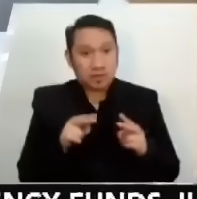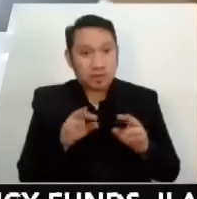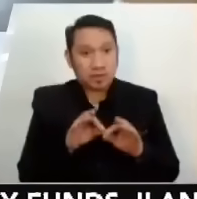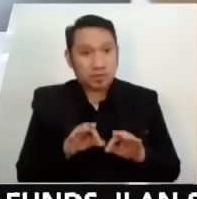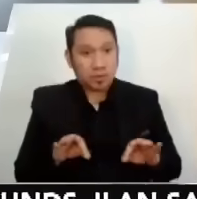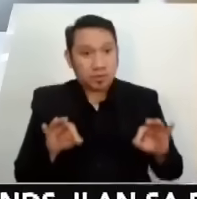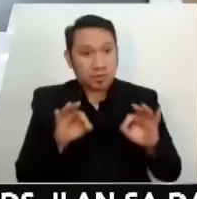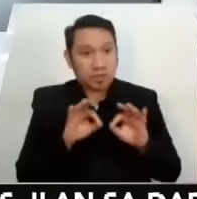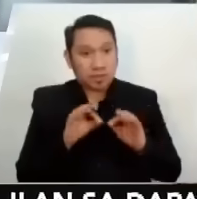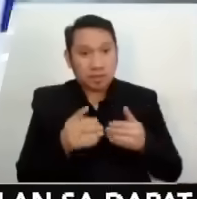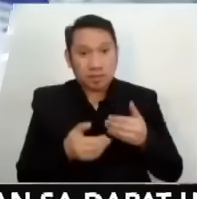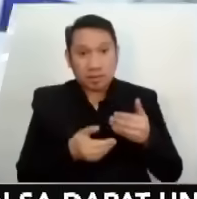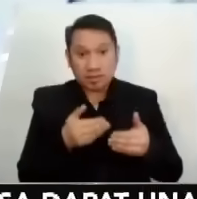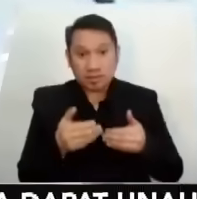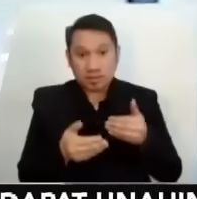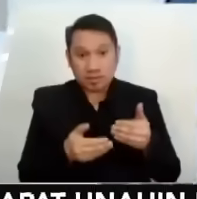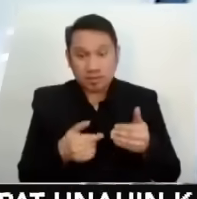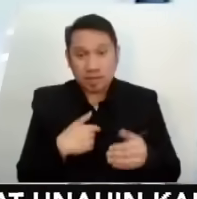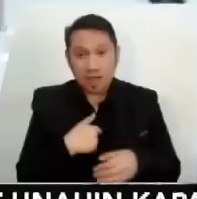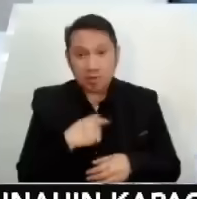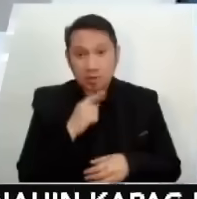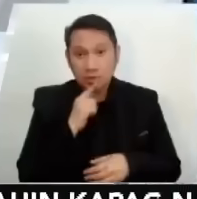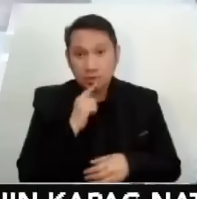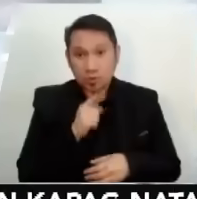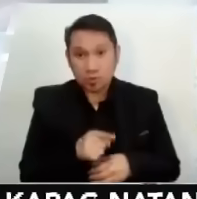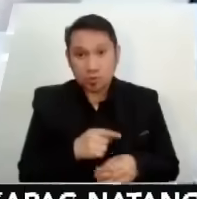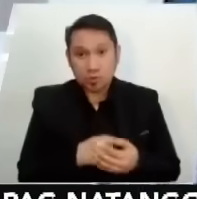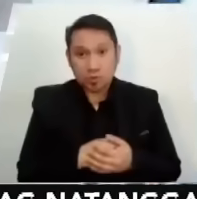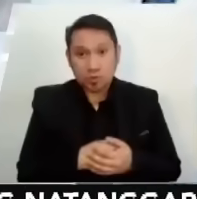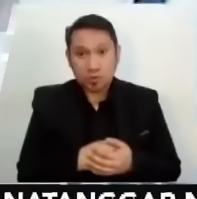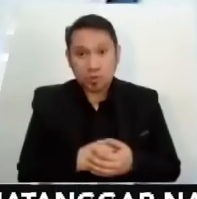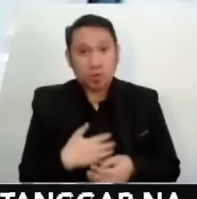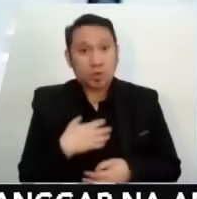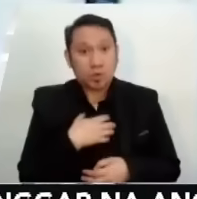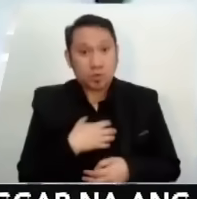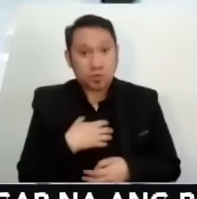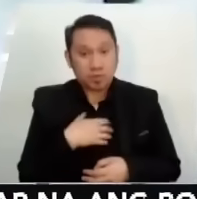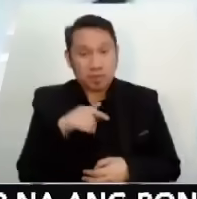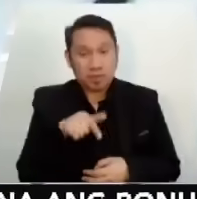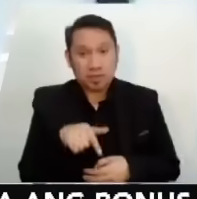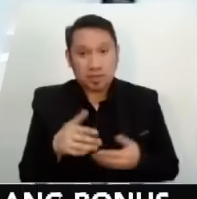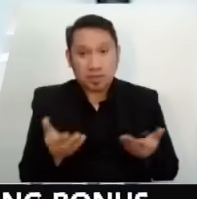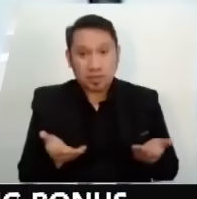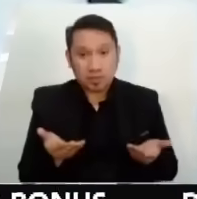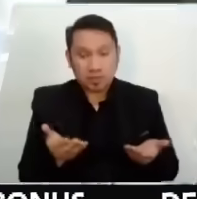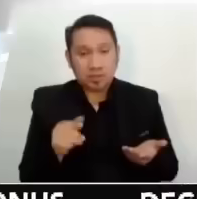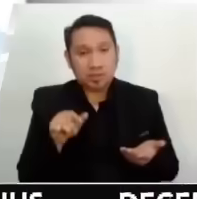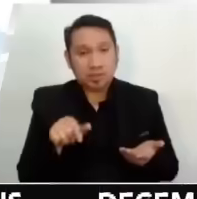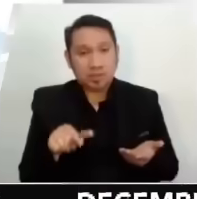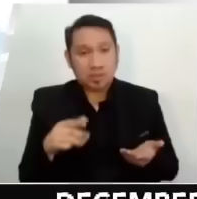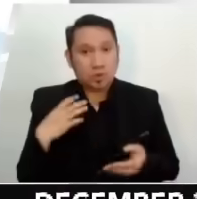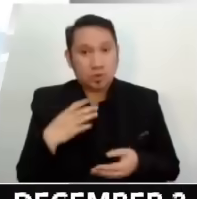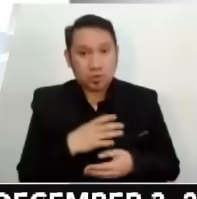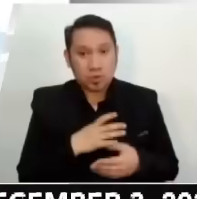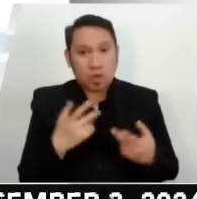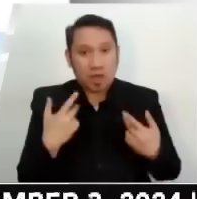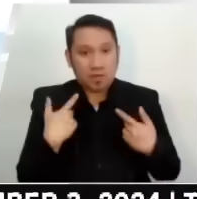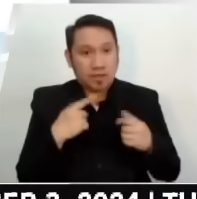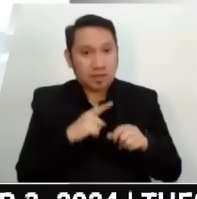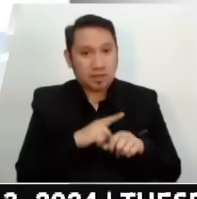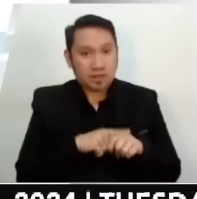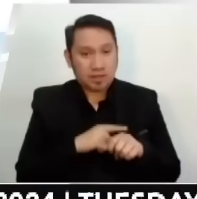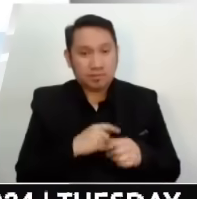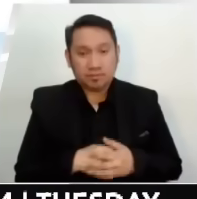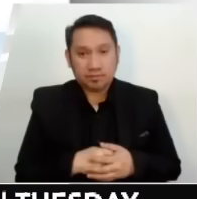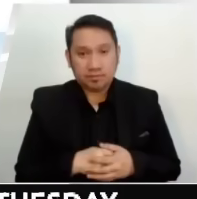sure the complaint merits na dito sa lower house and then sa upper house to make time. Ang grounds of